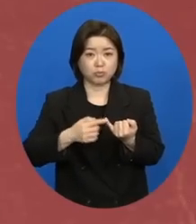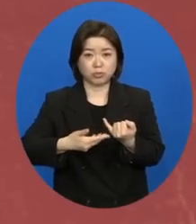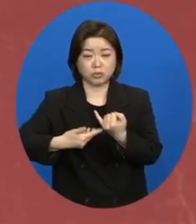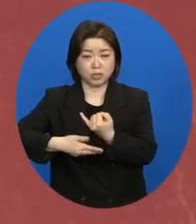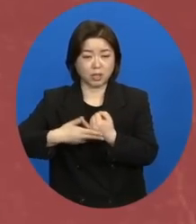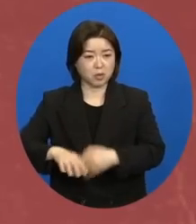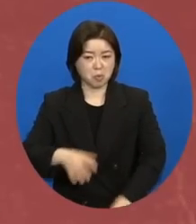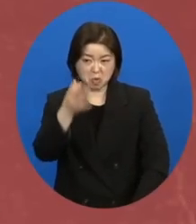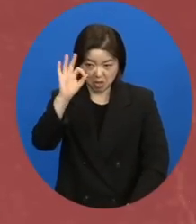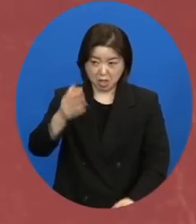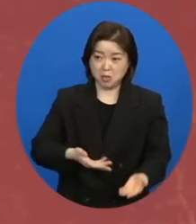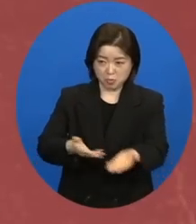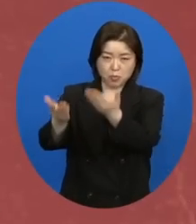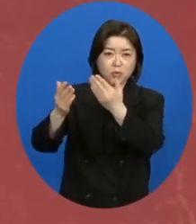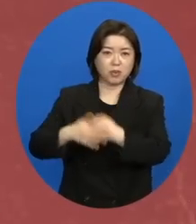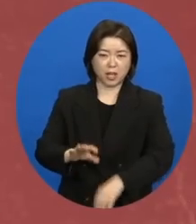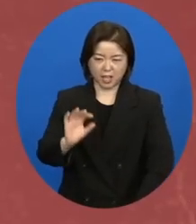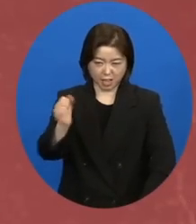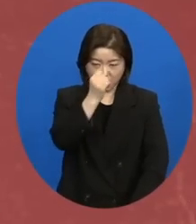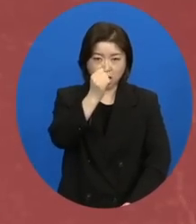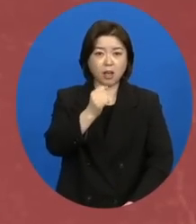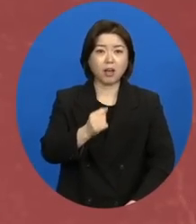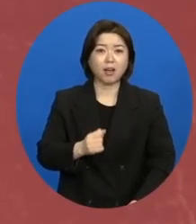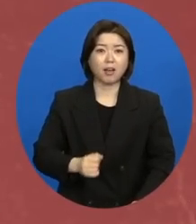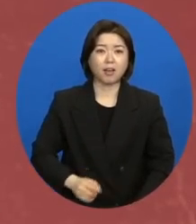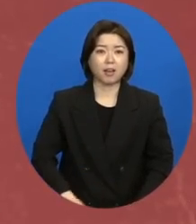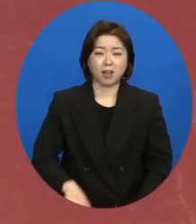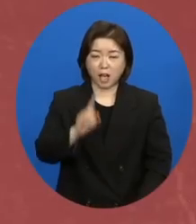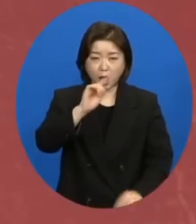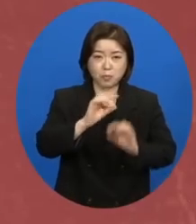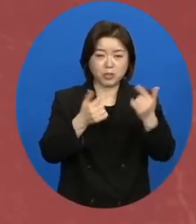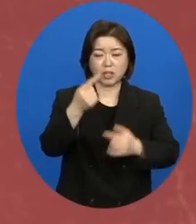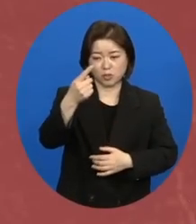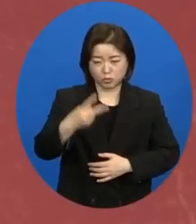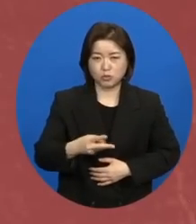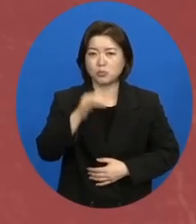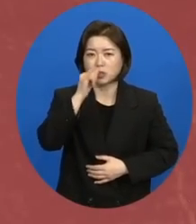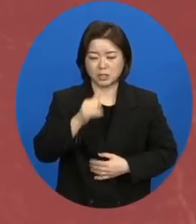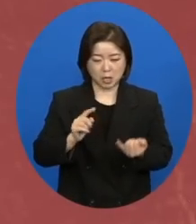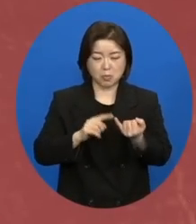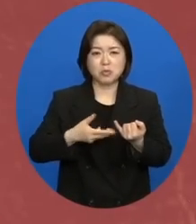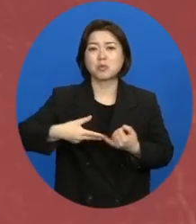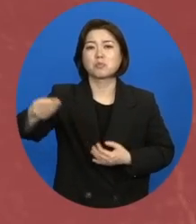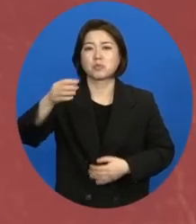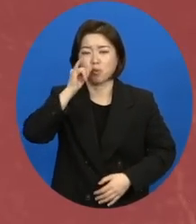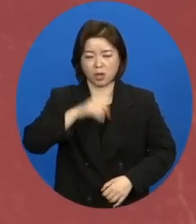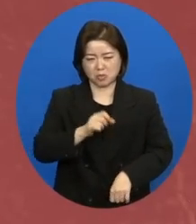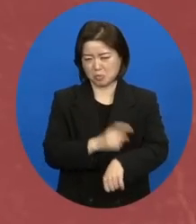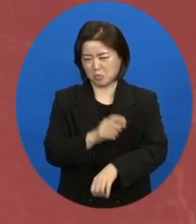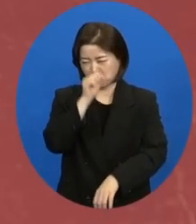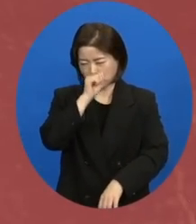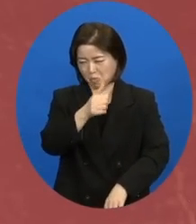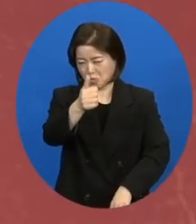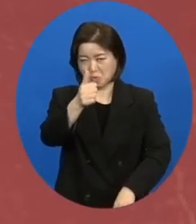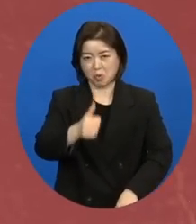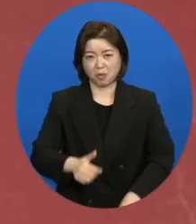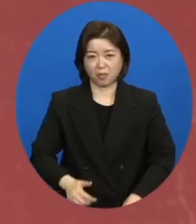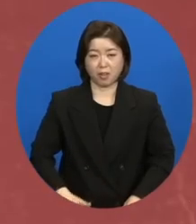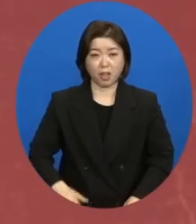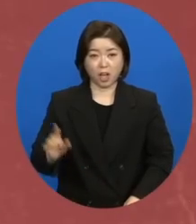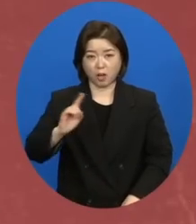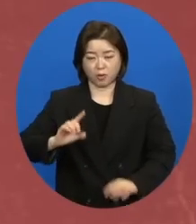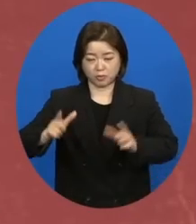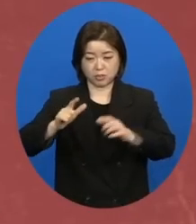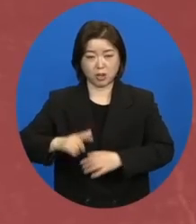성격이에요. 아싸래요. 그것도 한 번도 안 해요. 두 번이나 해. 성격 좋아. 오늘 하나님이